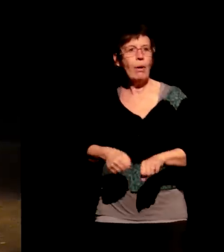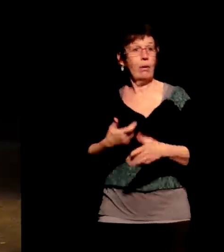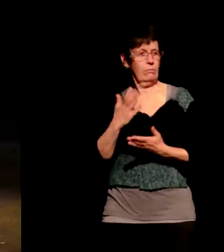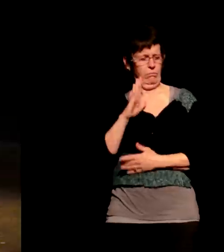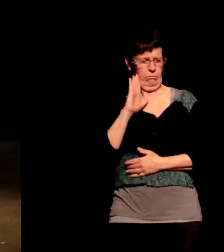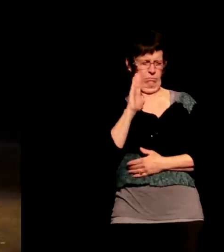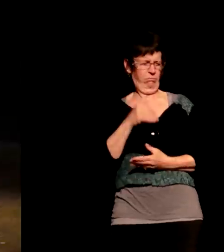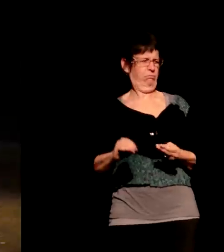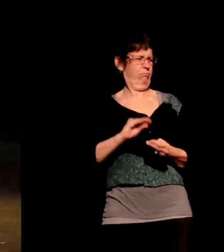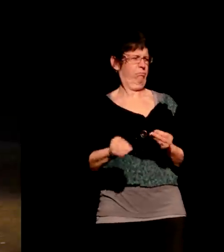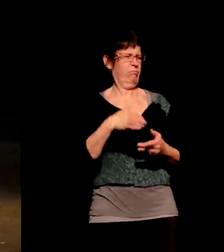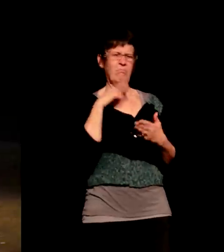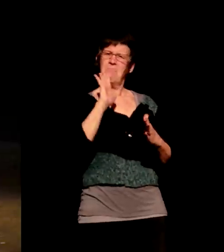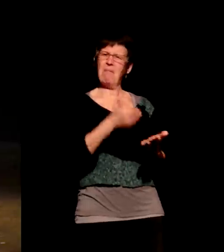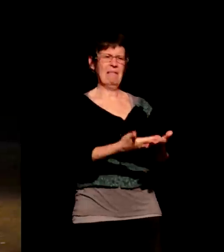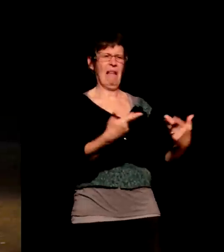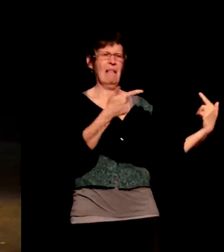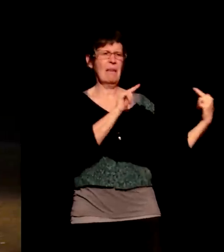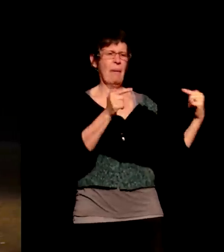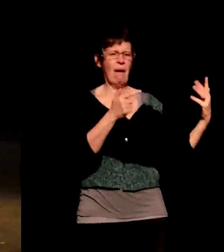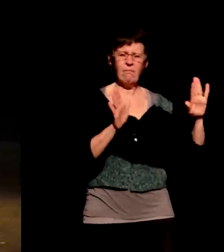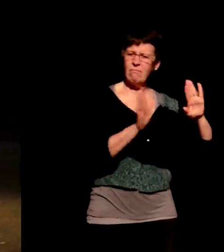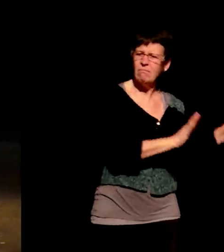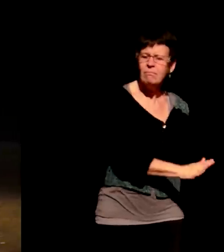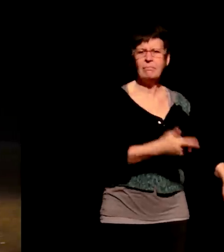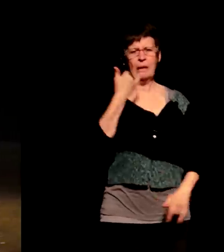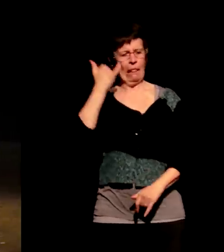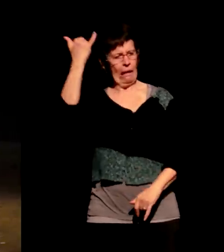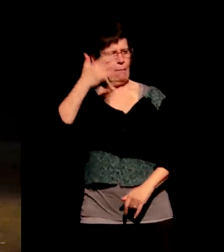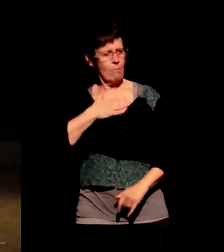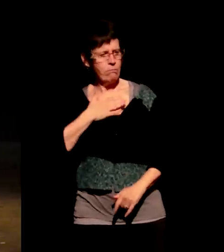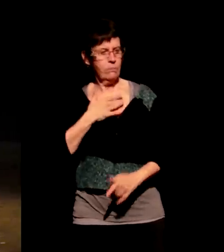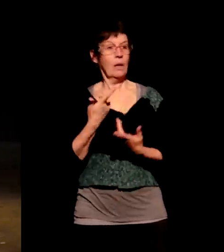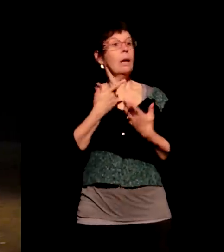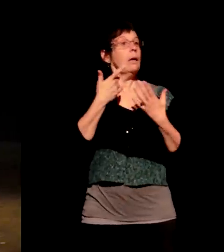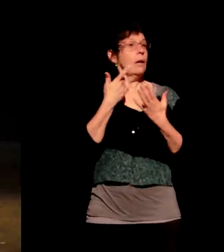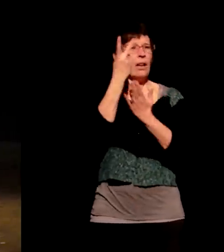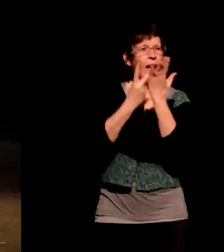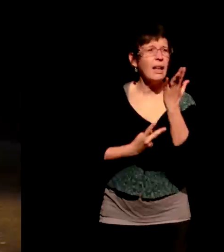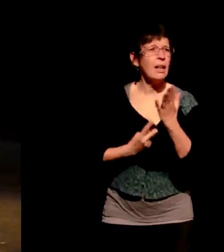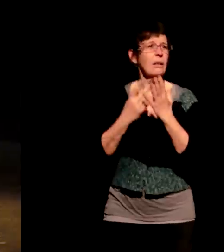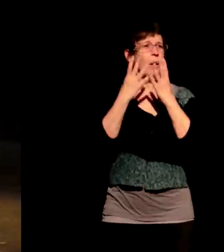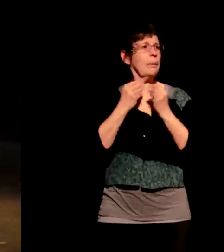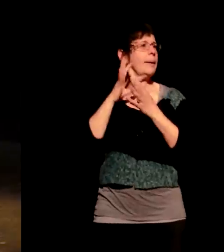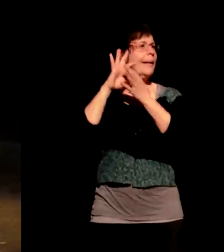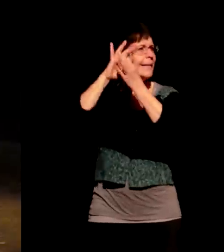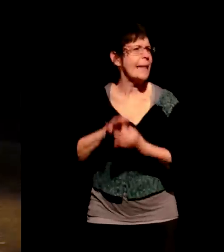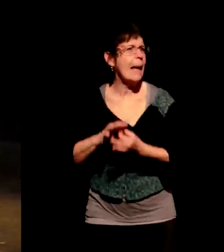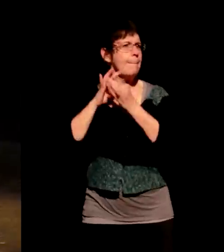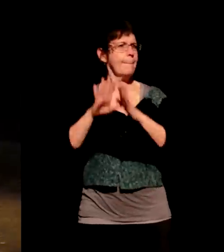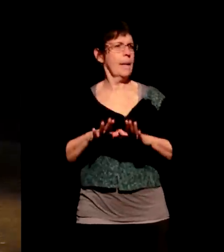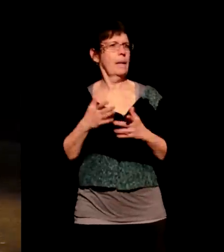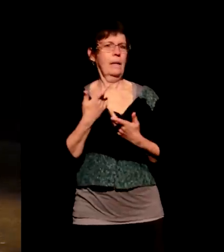débat, c'était est-ce que faire des caricatures du prophète de l'islam, religion, des gens qui sont majoritairement dans les classes populaires plutôt